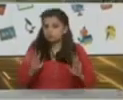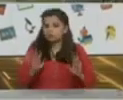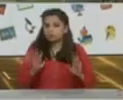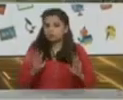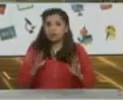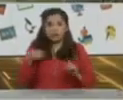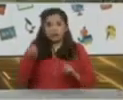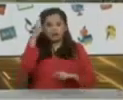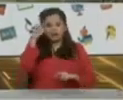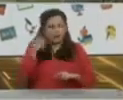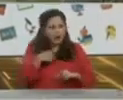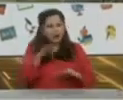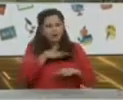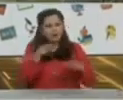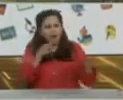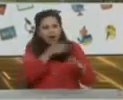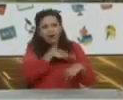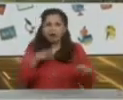जैसे ही